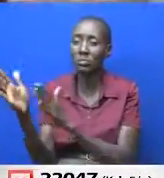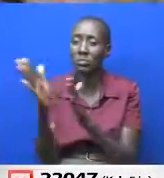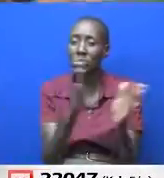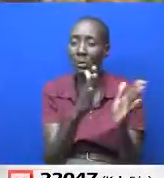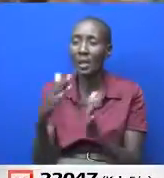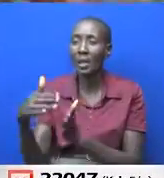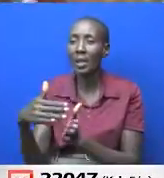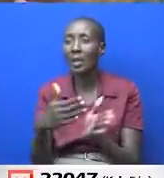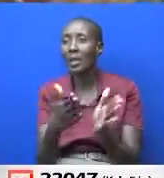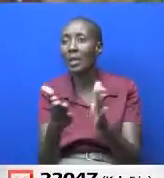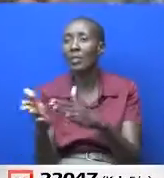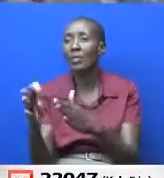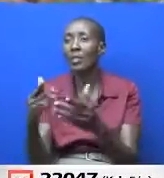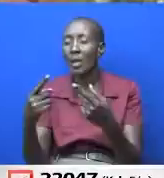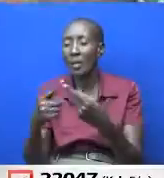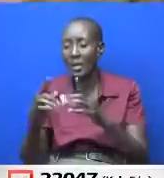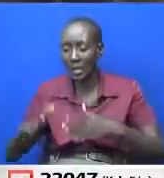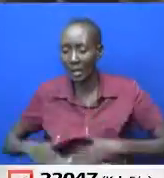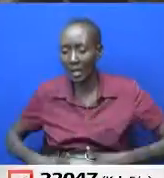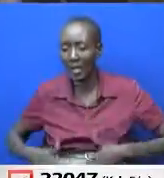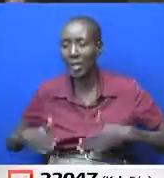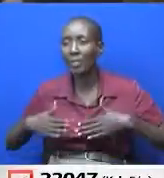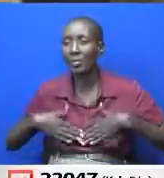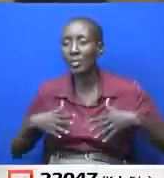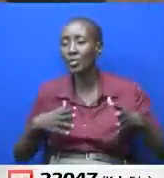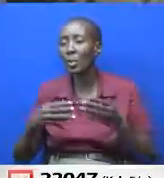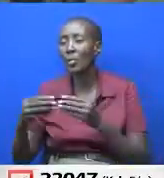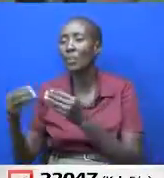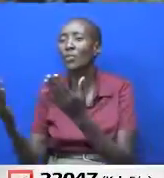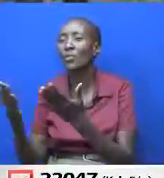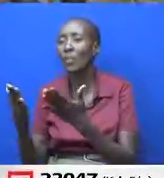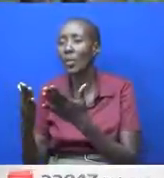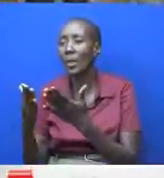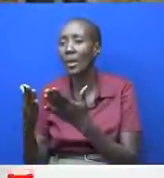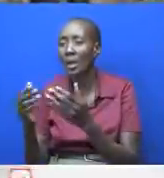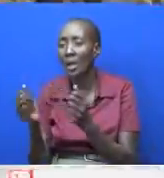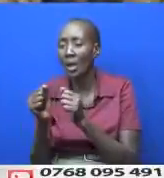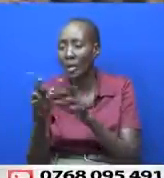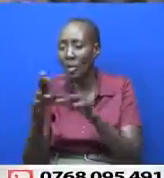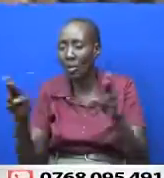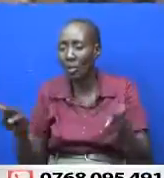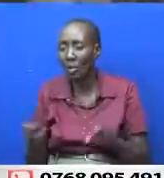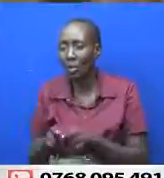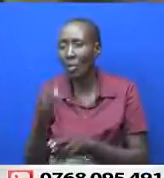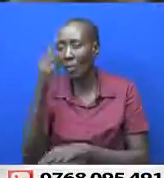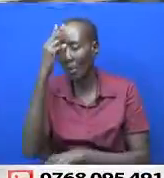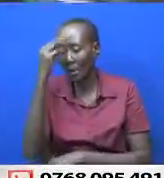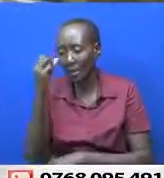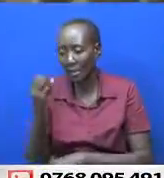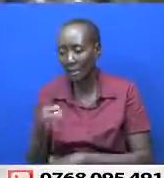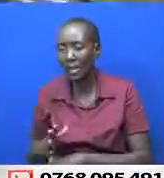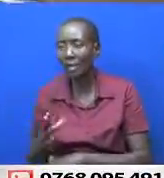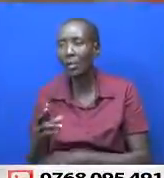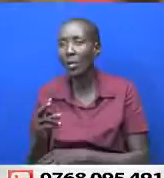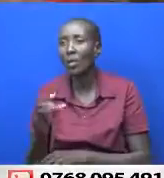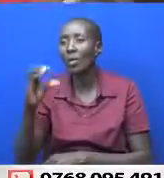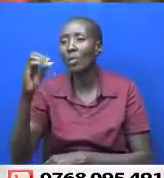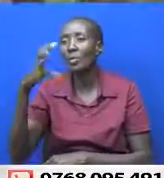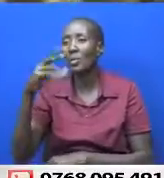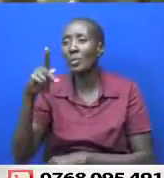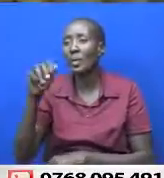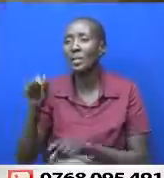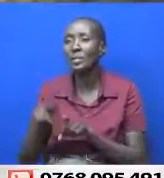Toitek, ila mili yao ilipelekwa katika hifadhi ya maiti ya Kajiado. Hapa OCPD wa eneo hilo anashauri jinsi ya